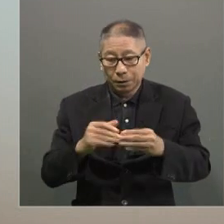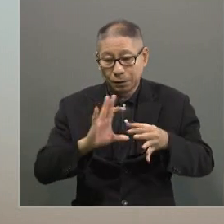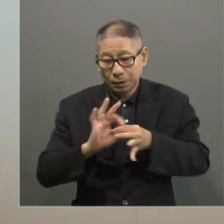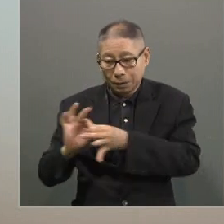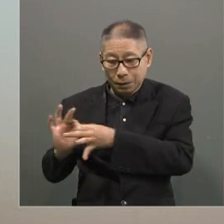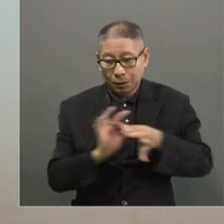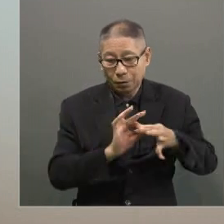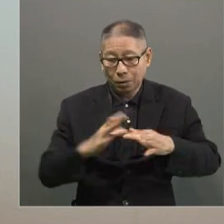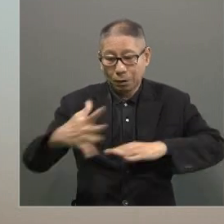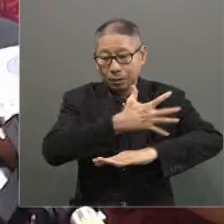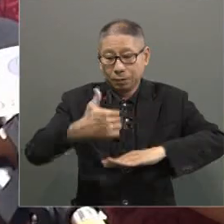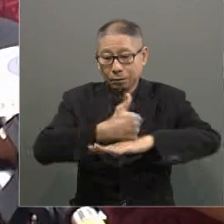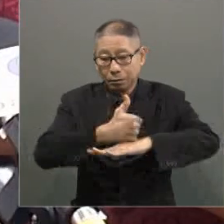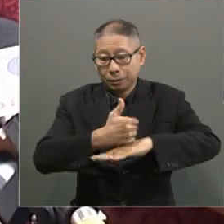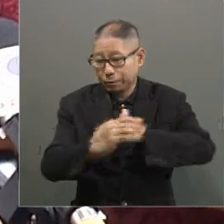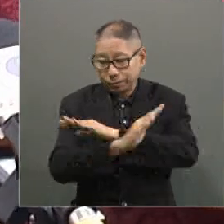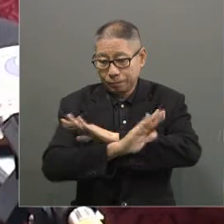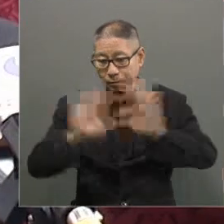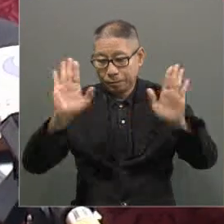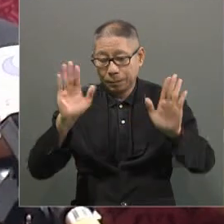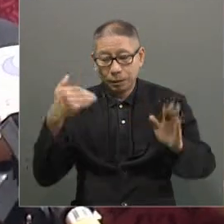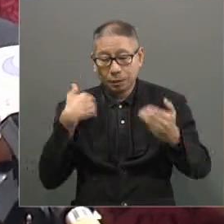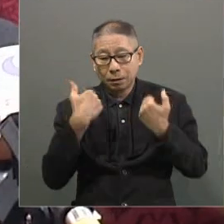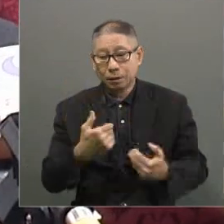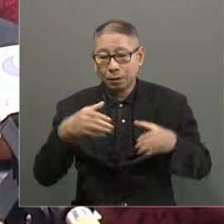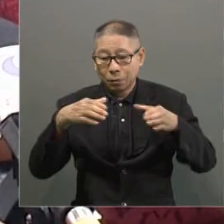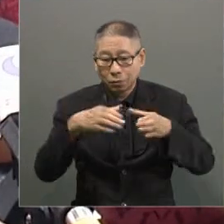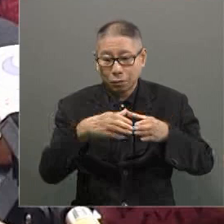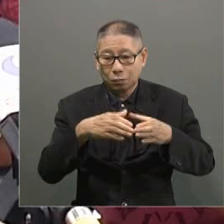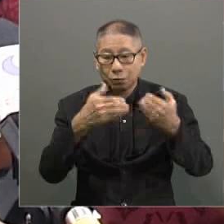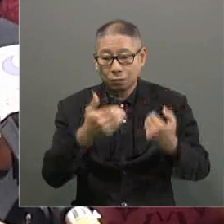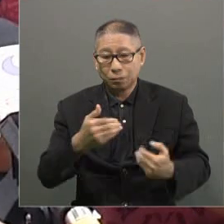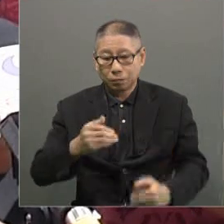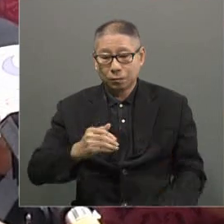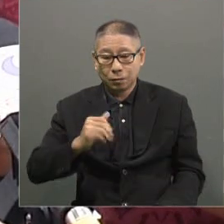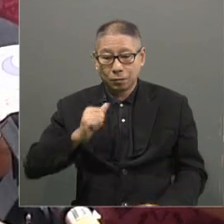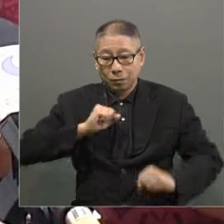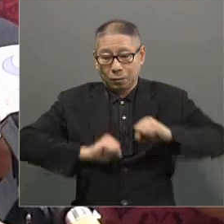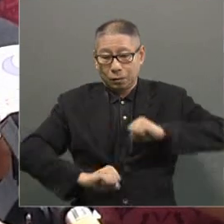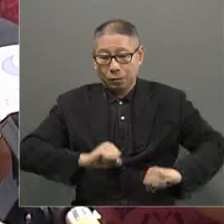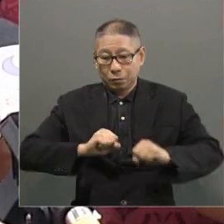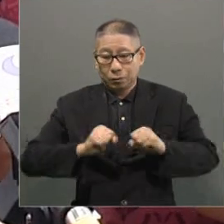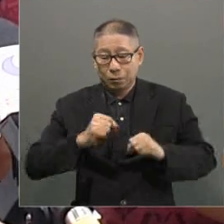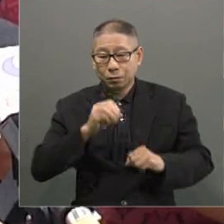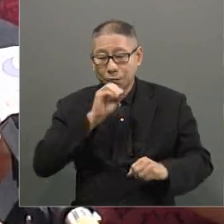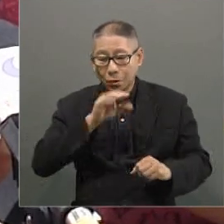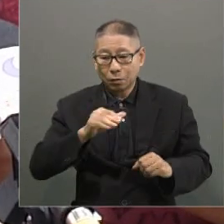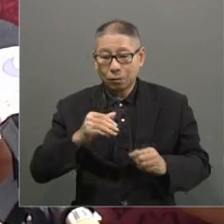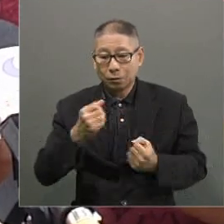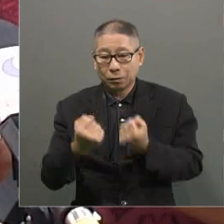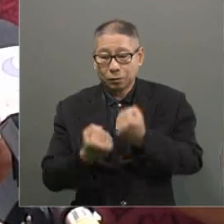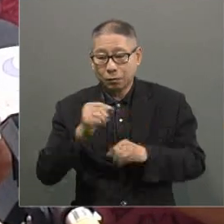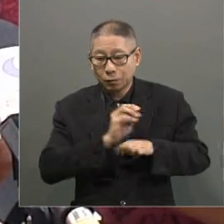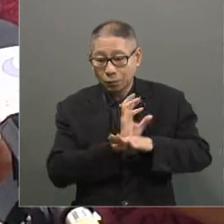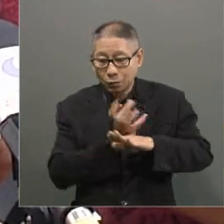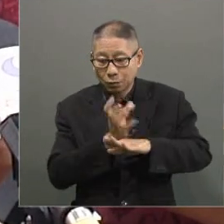ต้องผู้สื่อข่าวค่ะถามถึงกรณีที่กลุ่มทะลุวังสำรวจความคิดเห็นเรื่องของขบวนเสด็จควรให้หยุดพฤติกรรมนี้หรือ